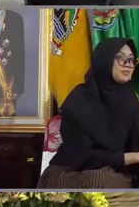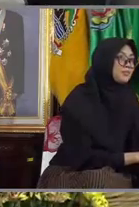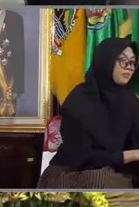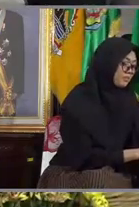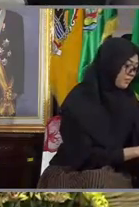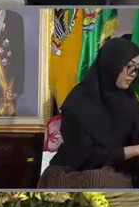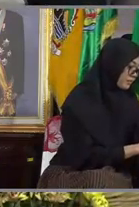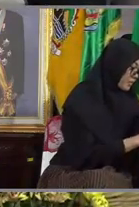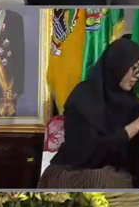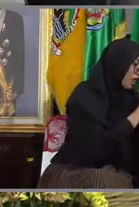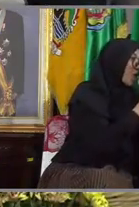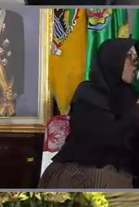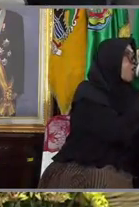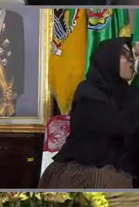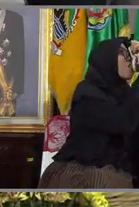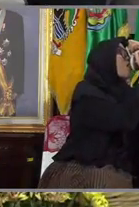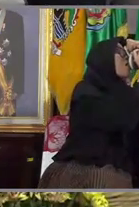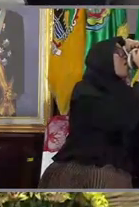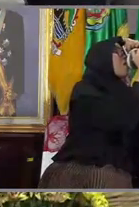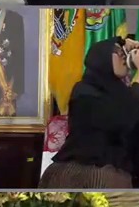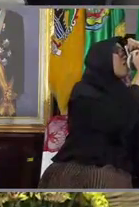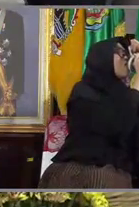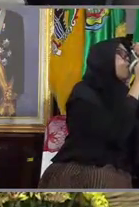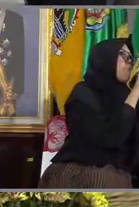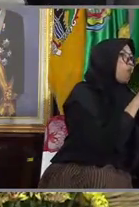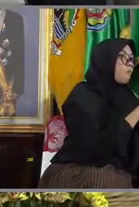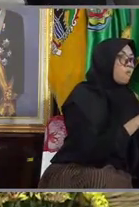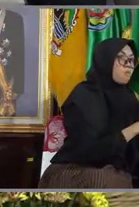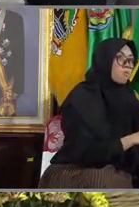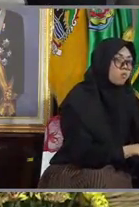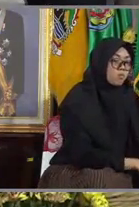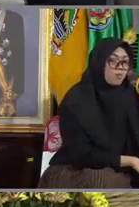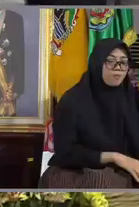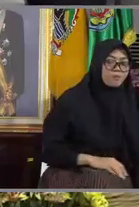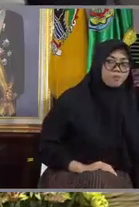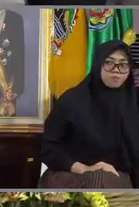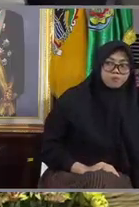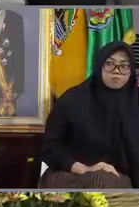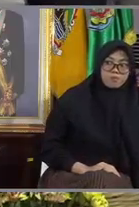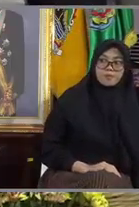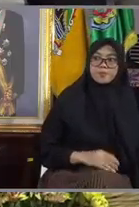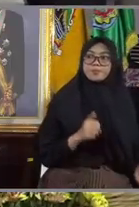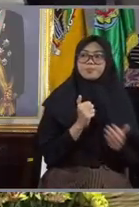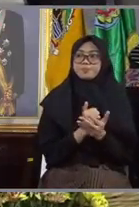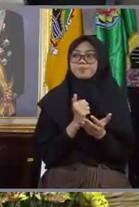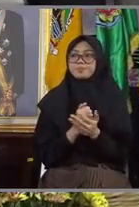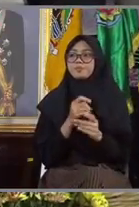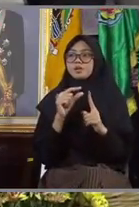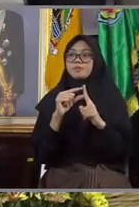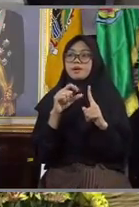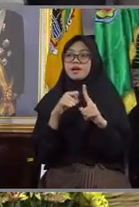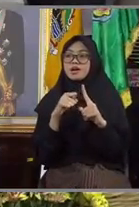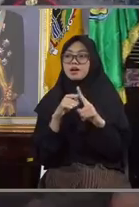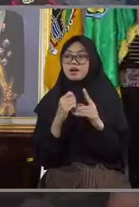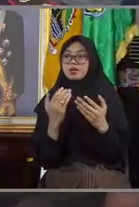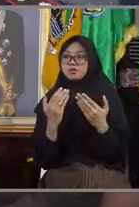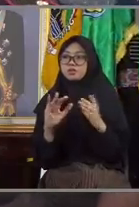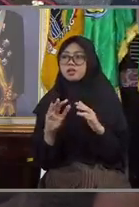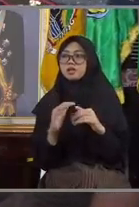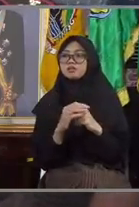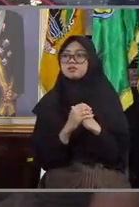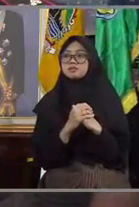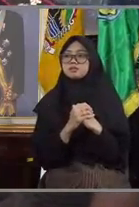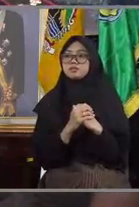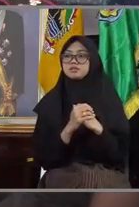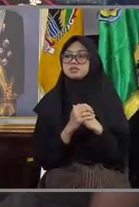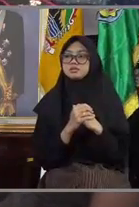Sebetulnya pemberdayaan perempuan itu sudah ada PKK tangan panjang kami. Ya. Termasuk posyandu, kader-kader, dan